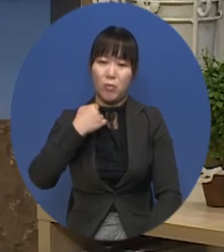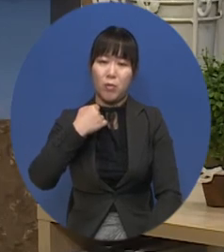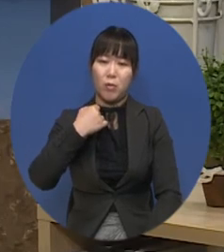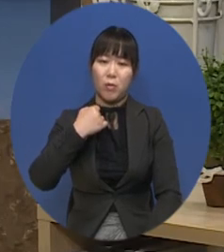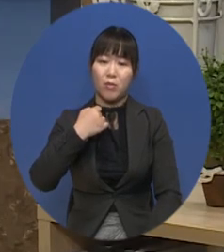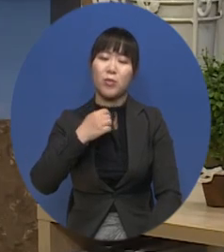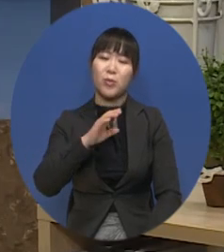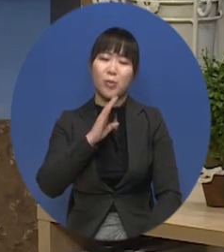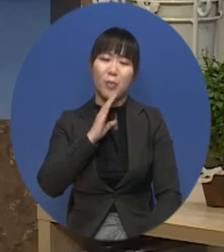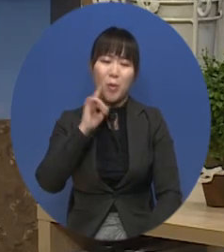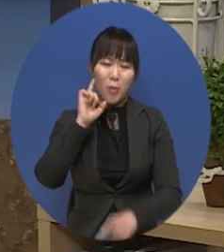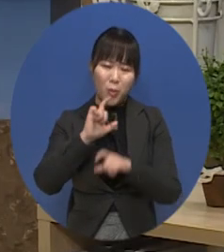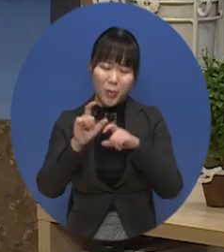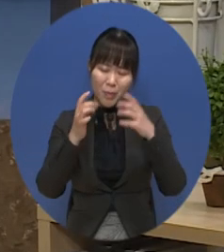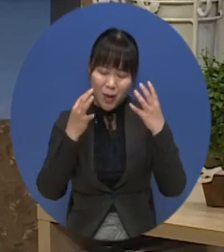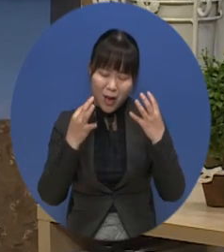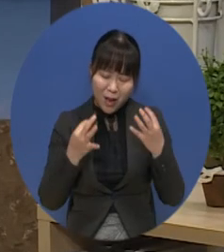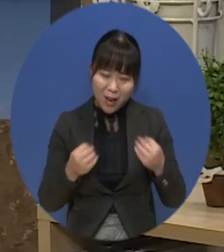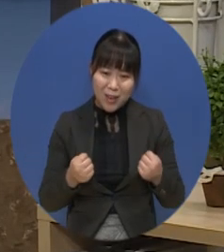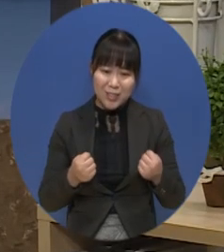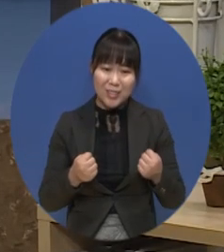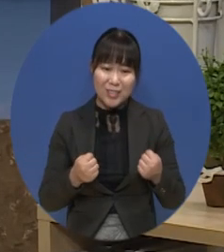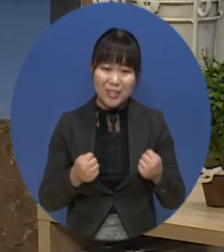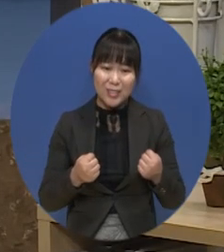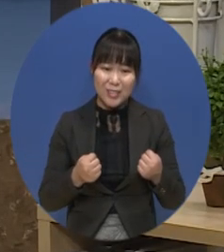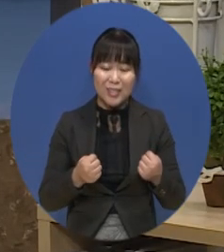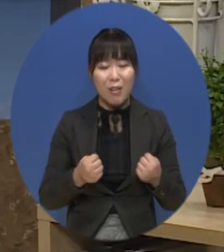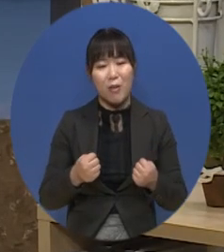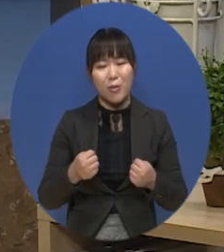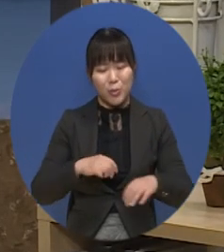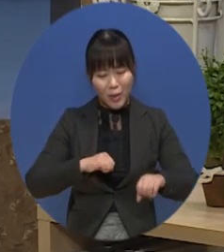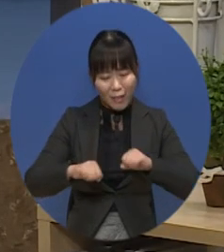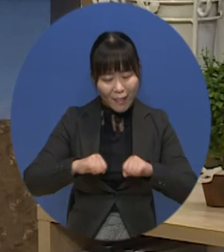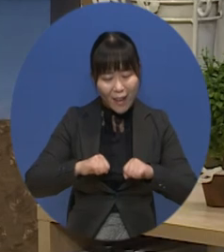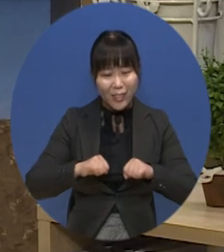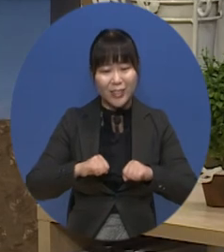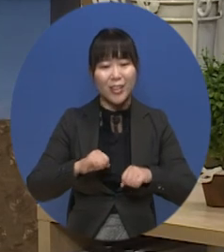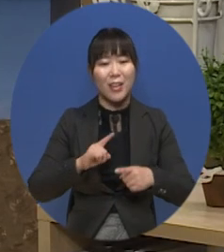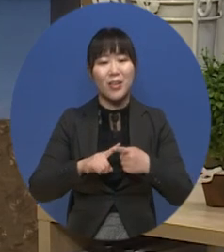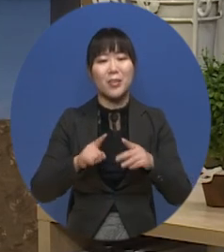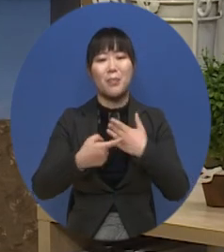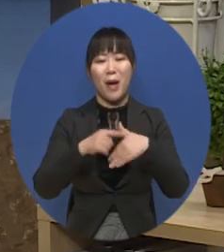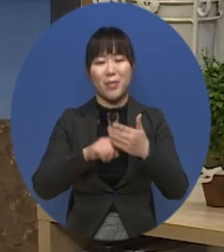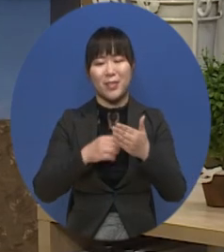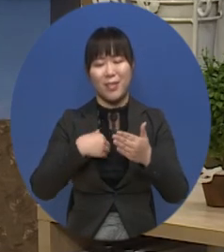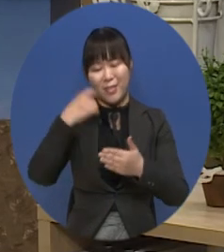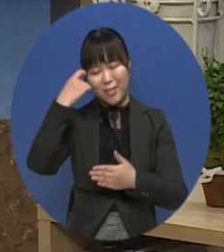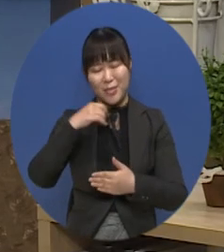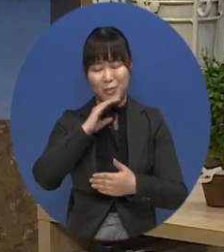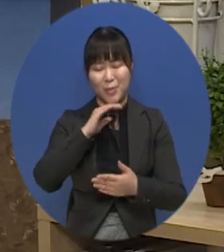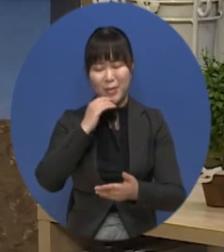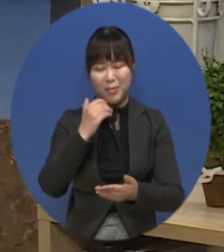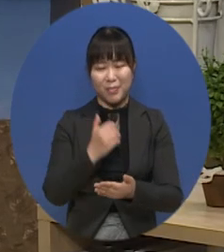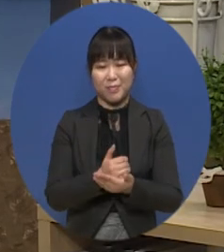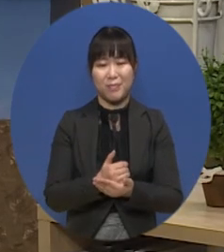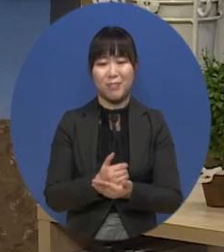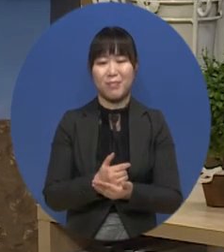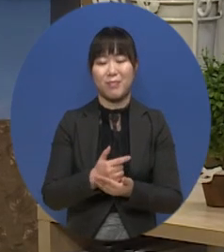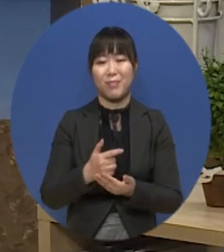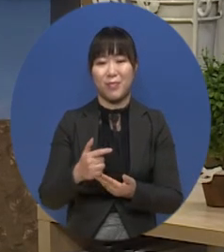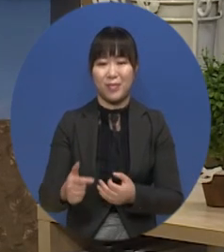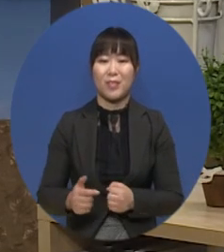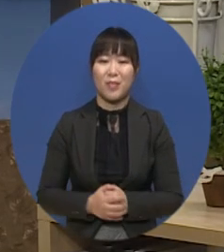그래서 얼마나 또 많은 고민을 하시면서 네. 임하고 계실지 또그 마음이 또 제가 느껴져가지고